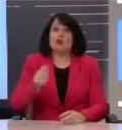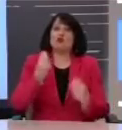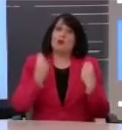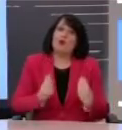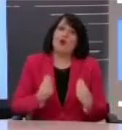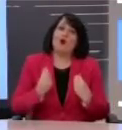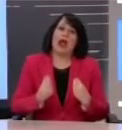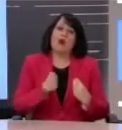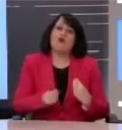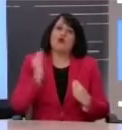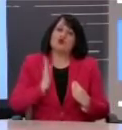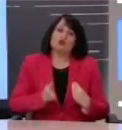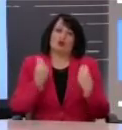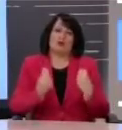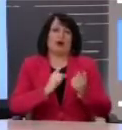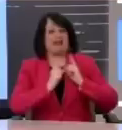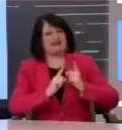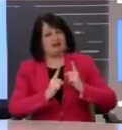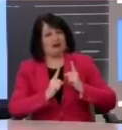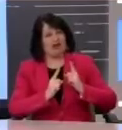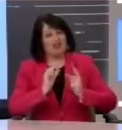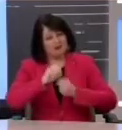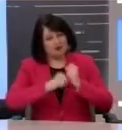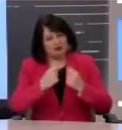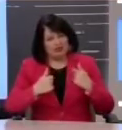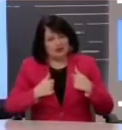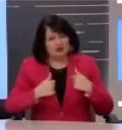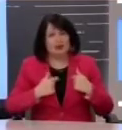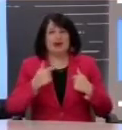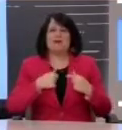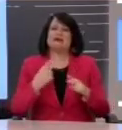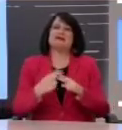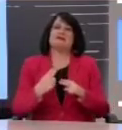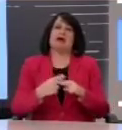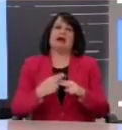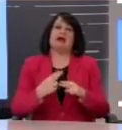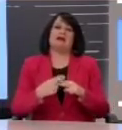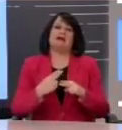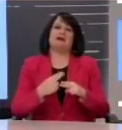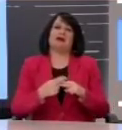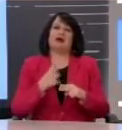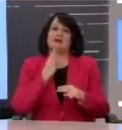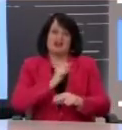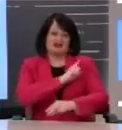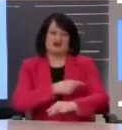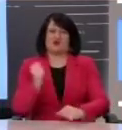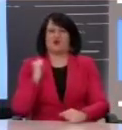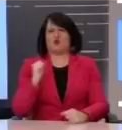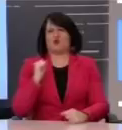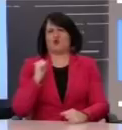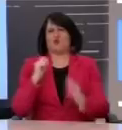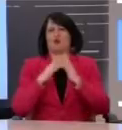την καλύτερη δυνατή συμφωνία. Μια συμφωνία που θα ενισχύει σημαντικά την αποτρεπτική ισχύ της πολεμικής μας